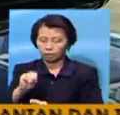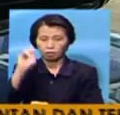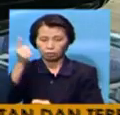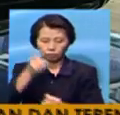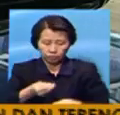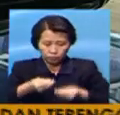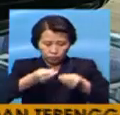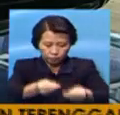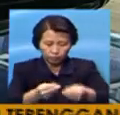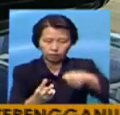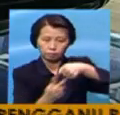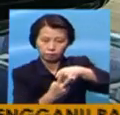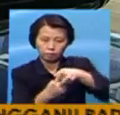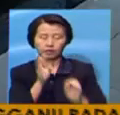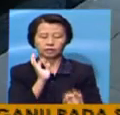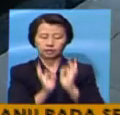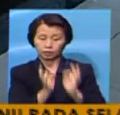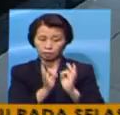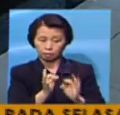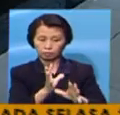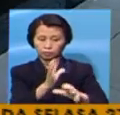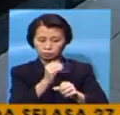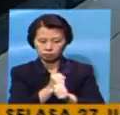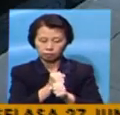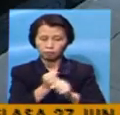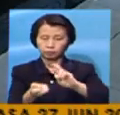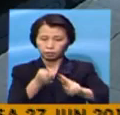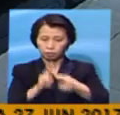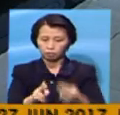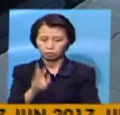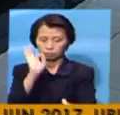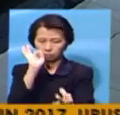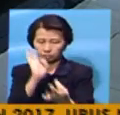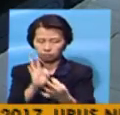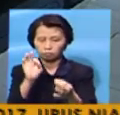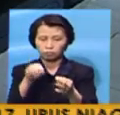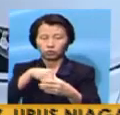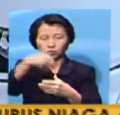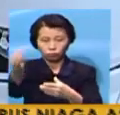diberi kepada Proton sekiranya ia mendapat Rakan strategi